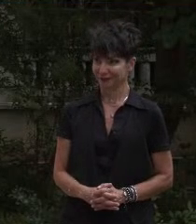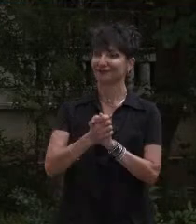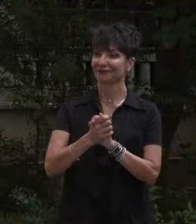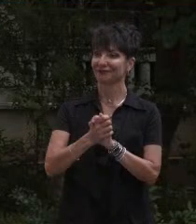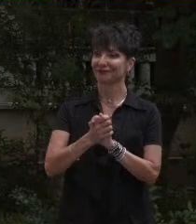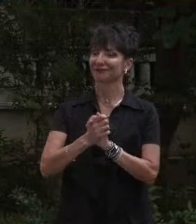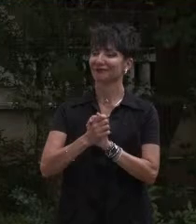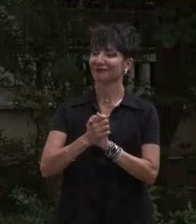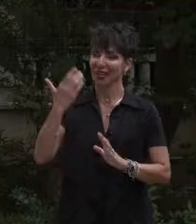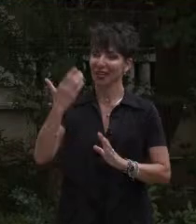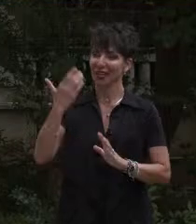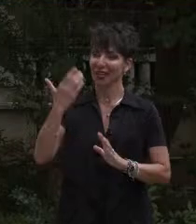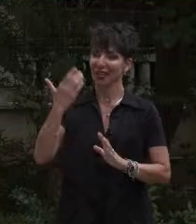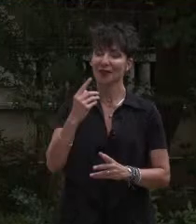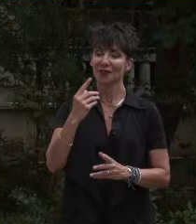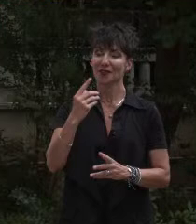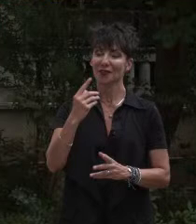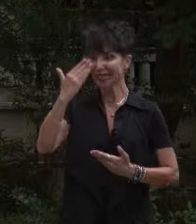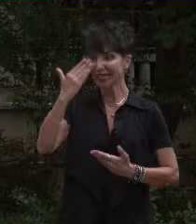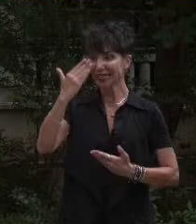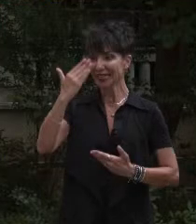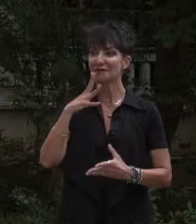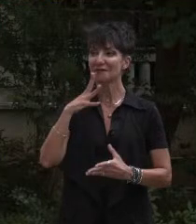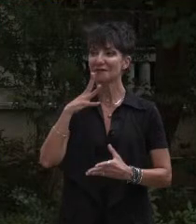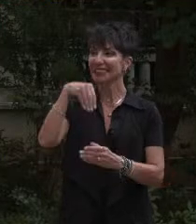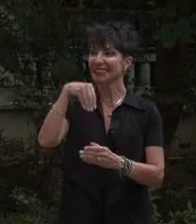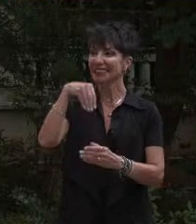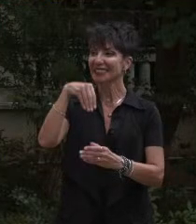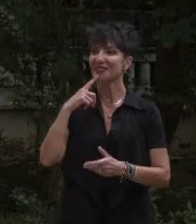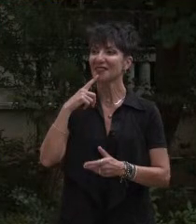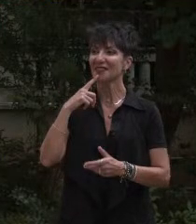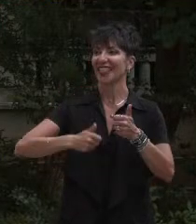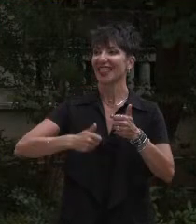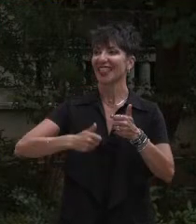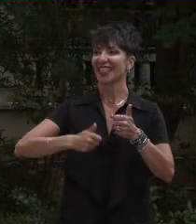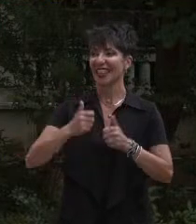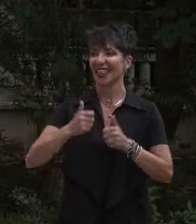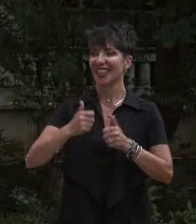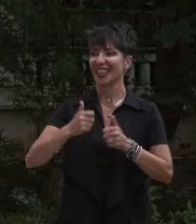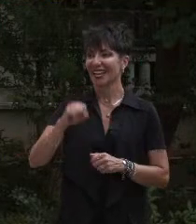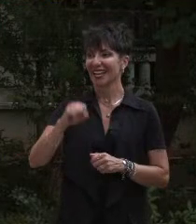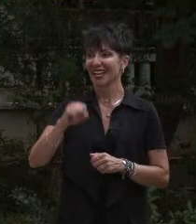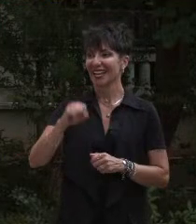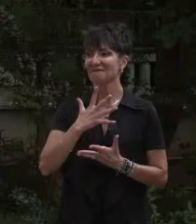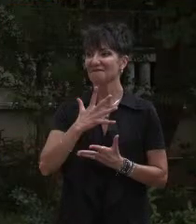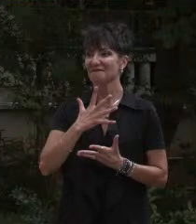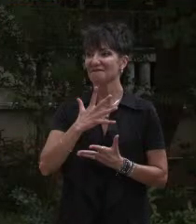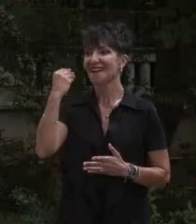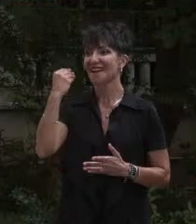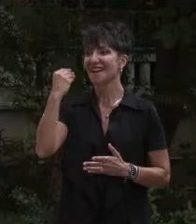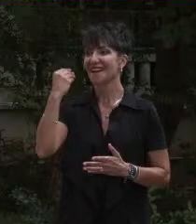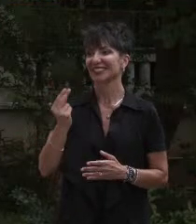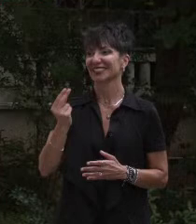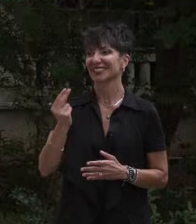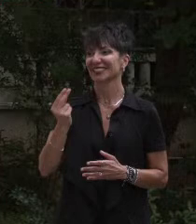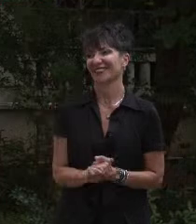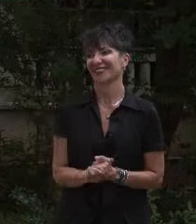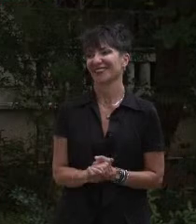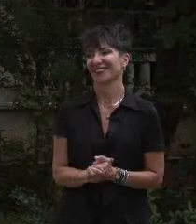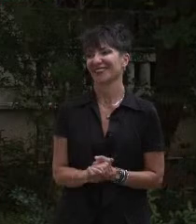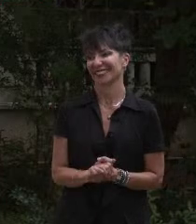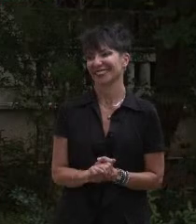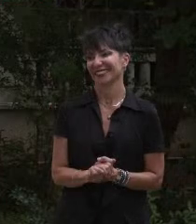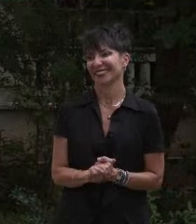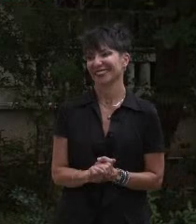συγχαρητήρια, πραγματικά μας θυμάει που συμμετείχες στον Ελληνικό Ερυθρό Σταυρό με την ωραία ζωγραφιά σου. Να είσαι